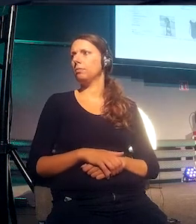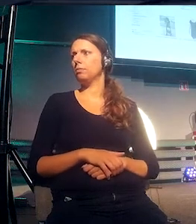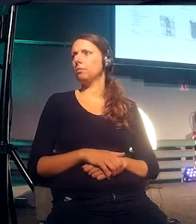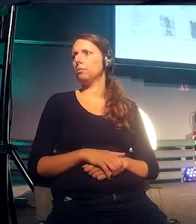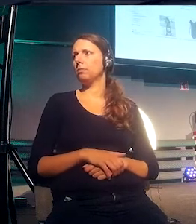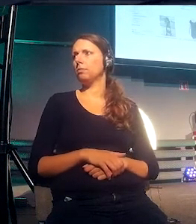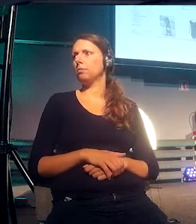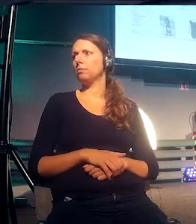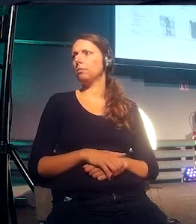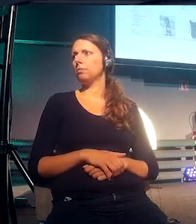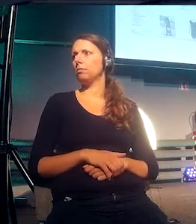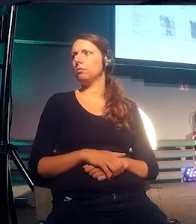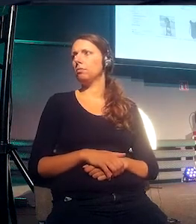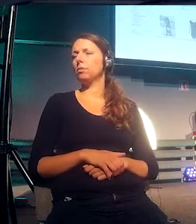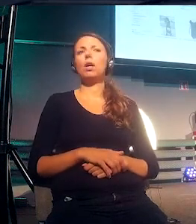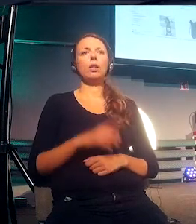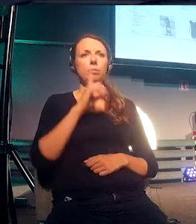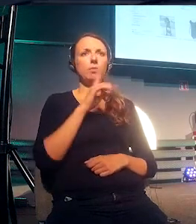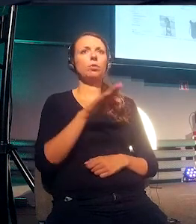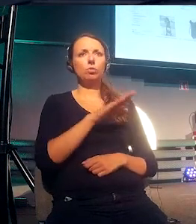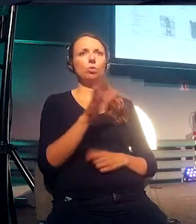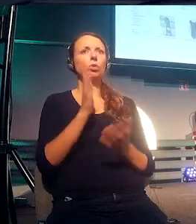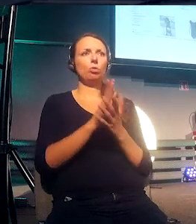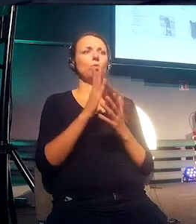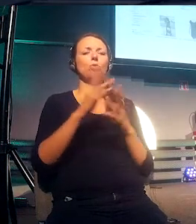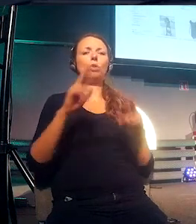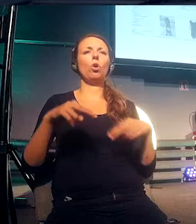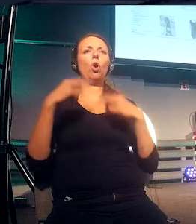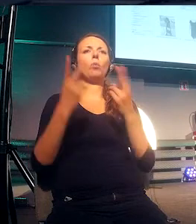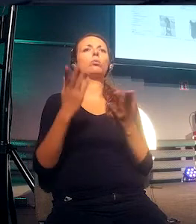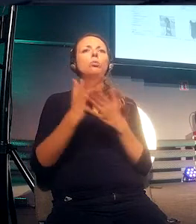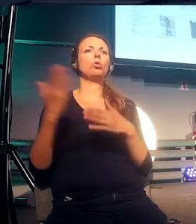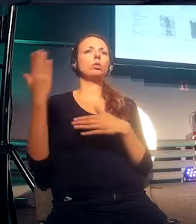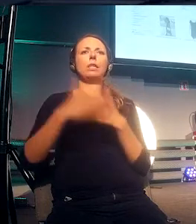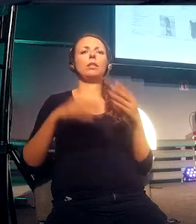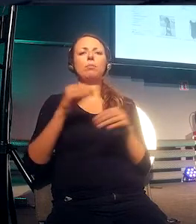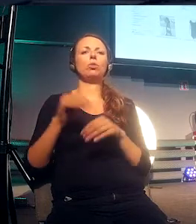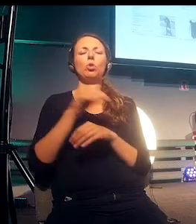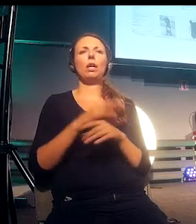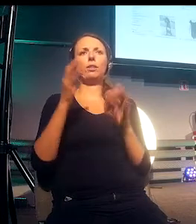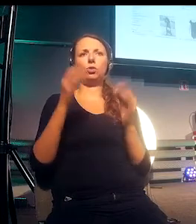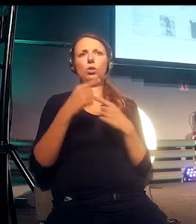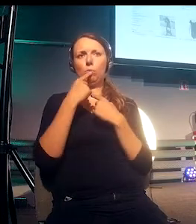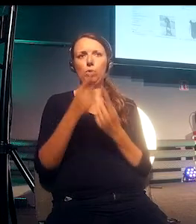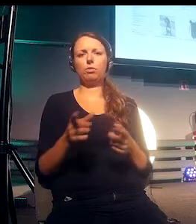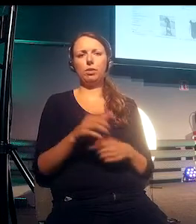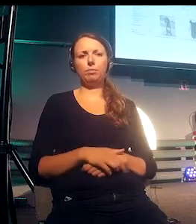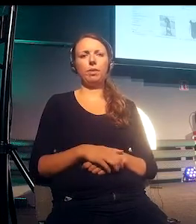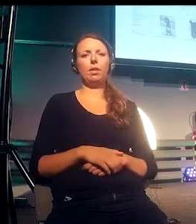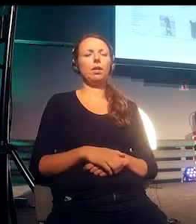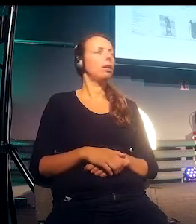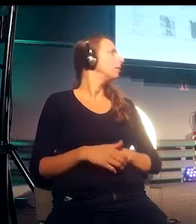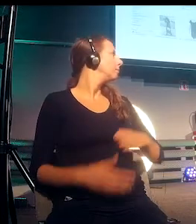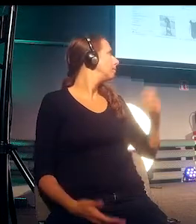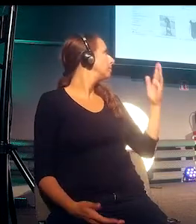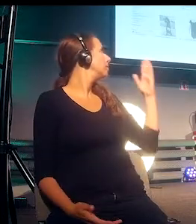I z tego przechodzimy już dużym skokiem. To jest ostatnia metoda, o której wam dzisiaj powiem. To jest Data Informed Design. Na